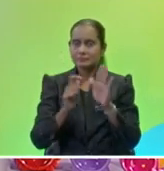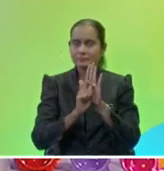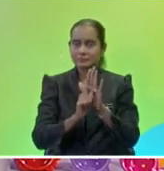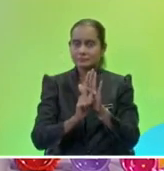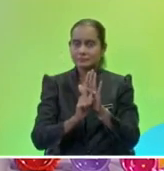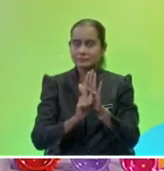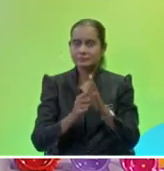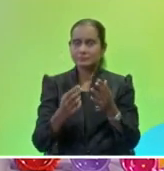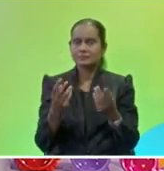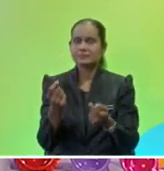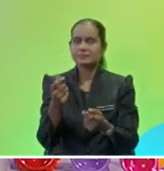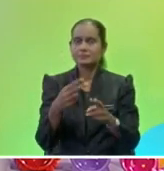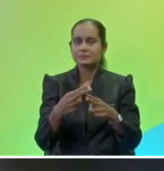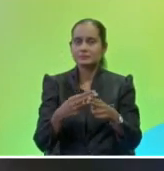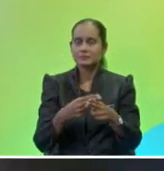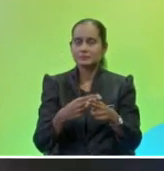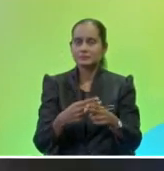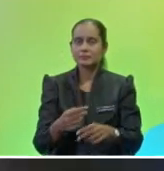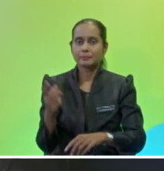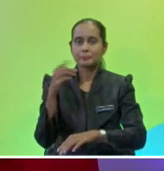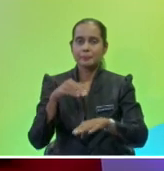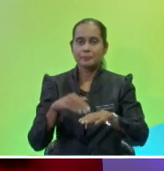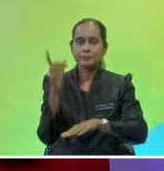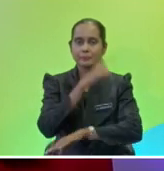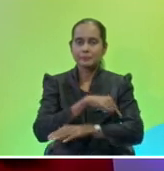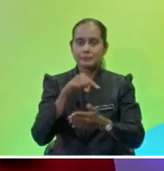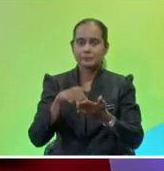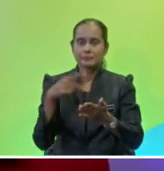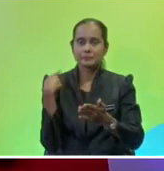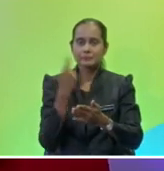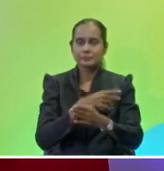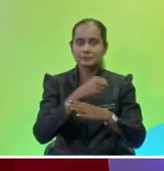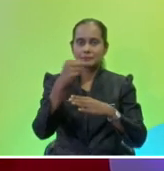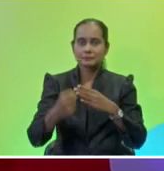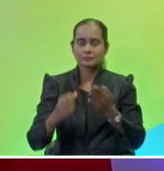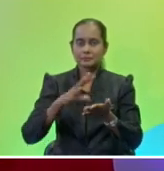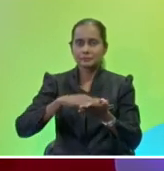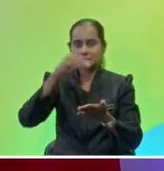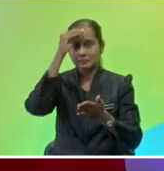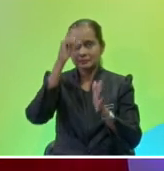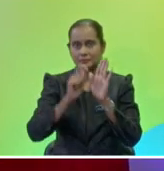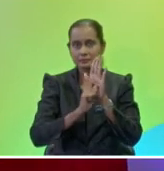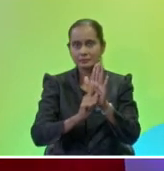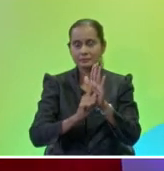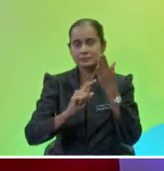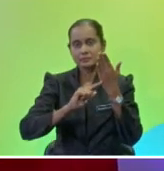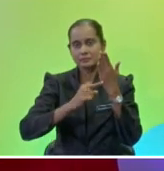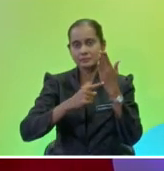Musa dari hari ini kita telah selesai belajar operasi tambah di masing-masing